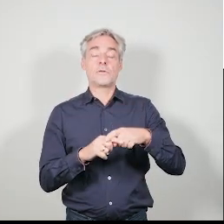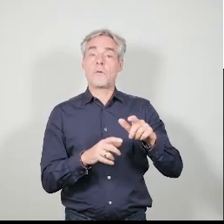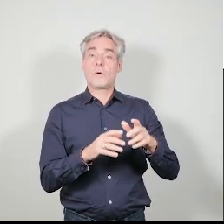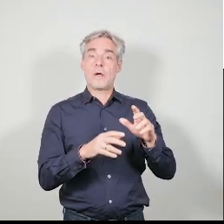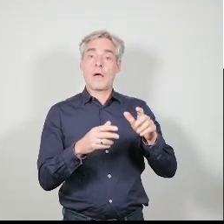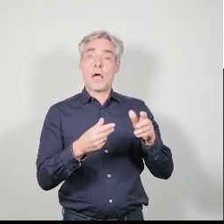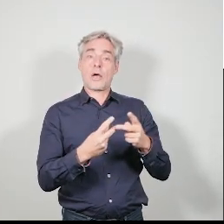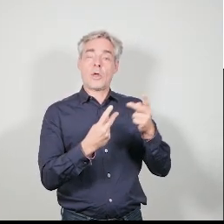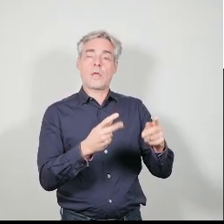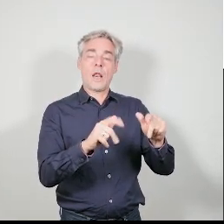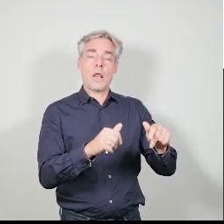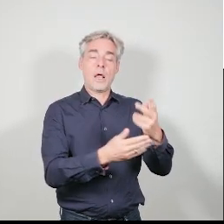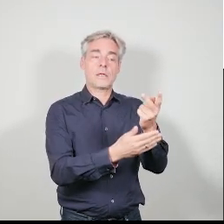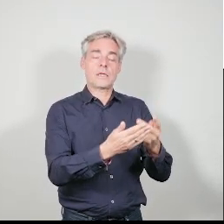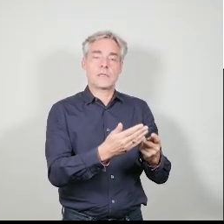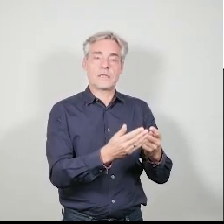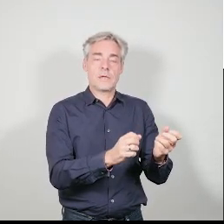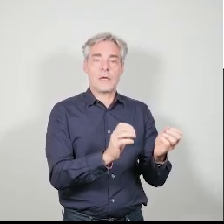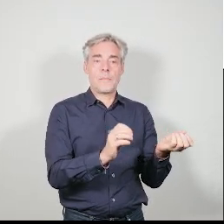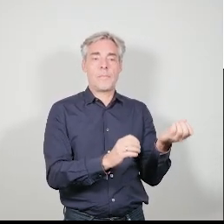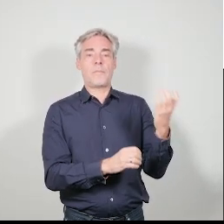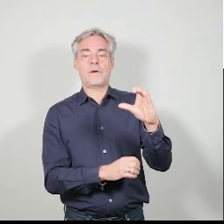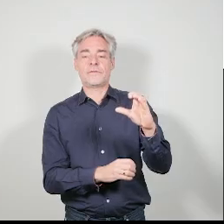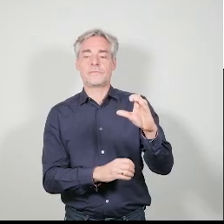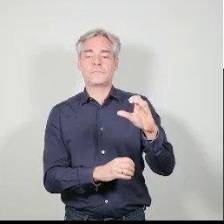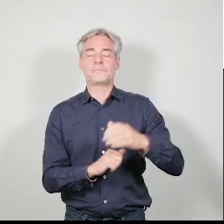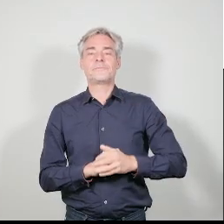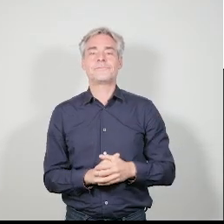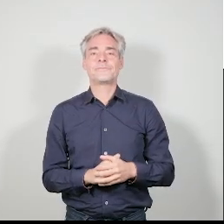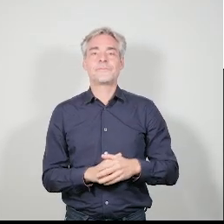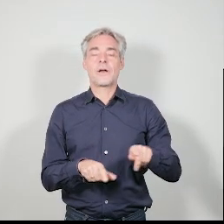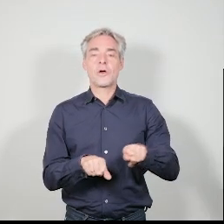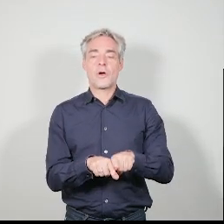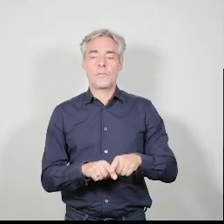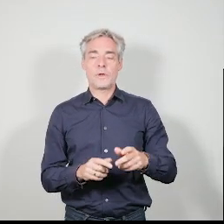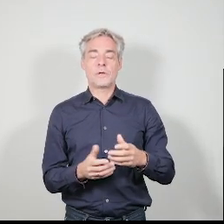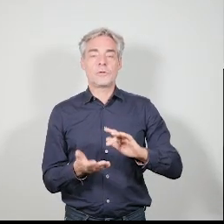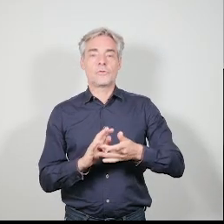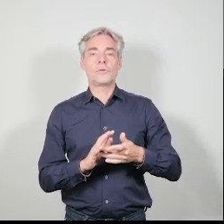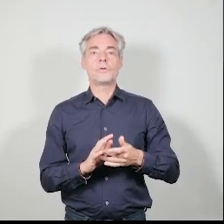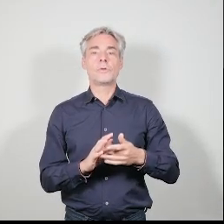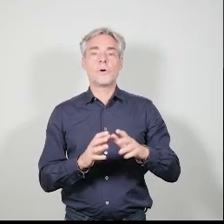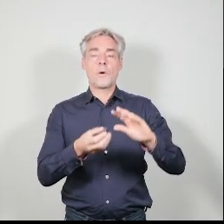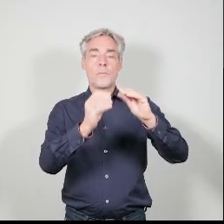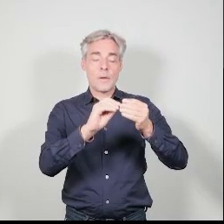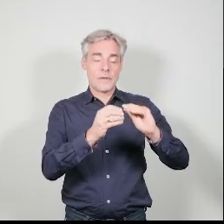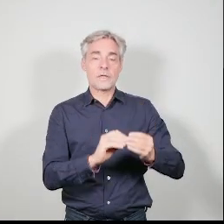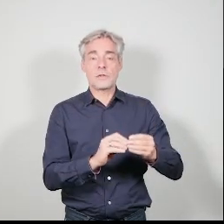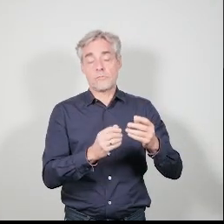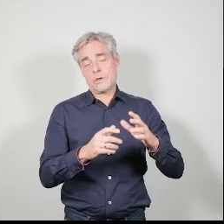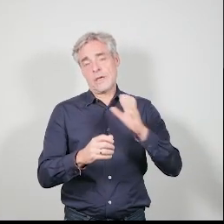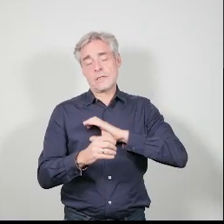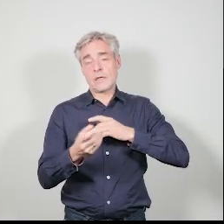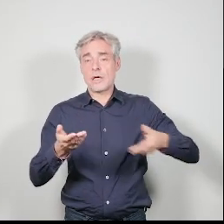vous la voyez dessiner et de la même manière qu'elle dessinera chacune de ces problématiques et résumera un peu